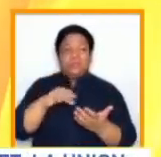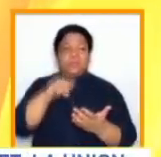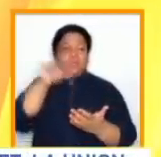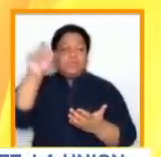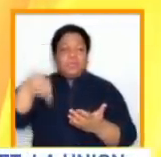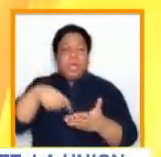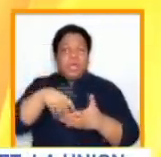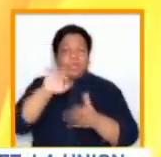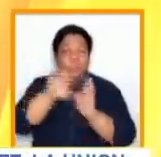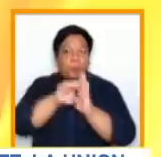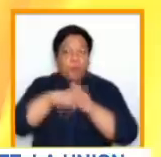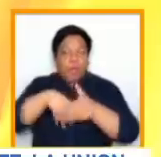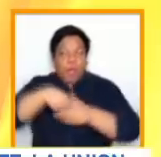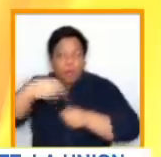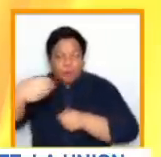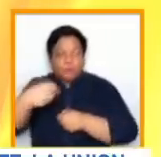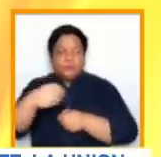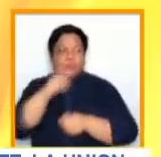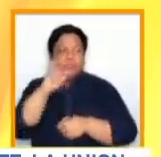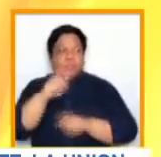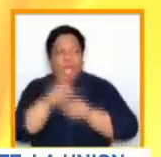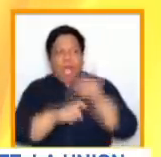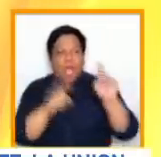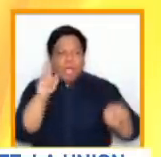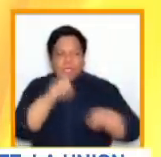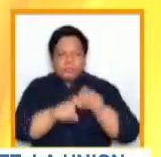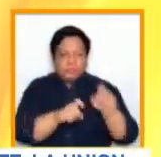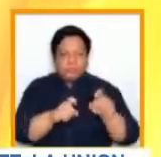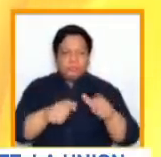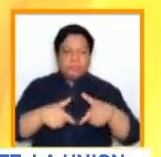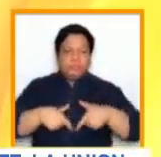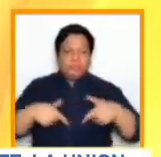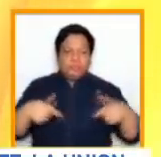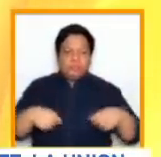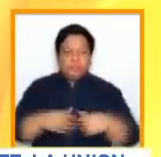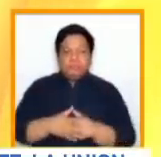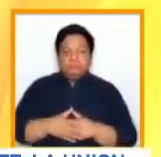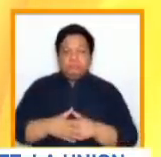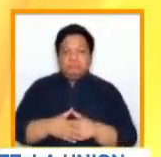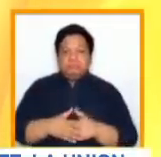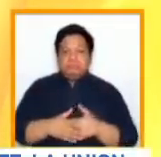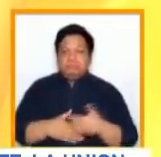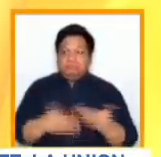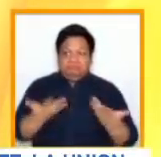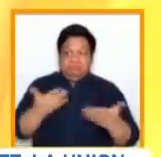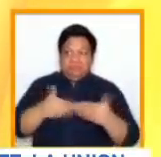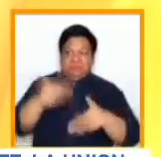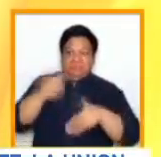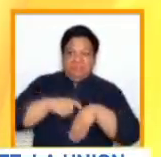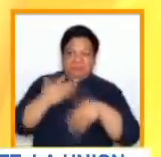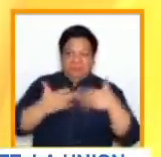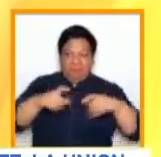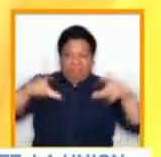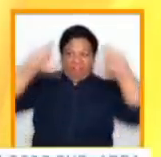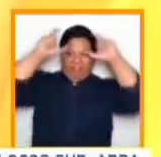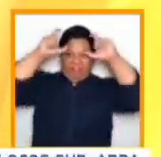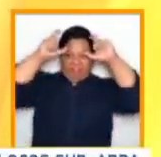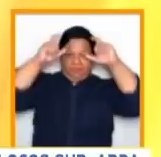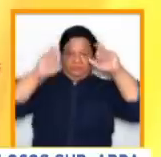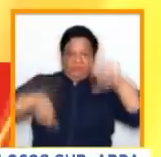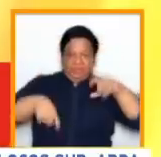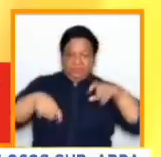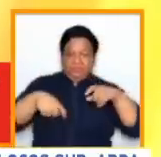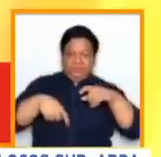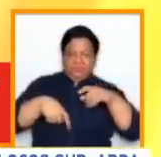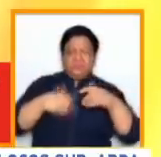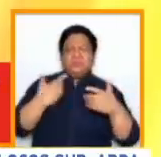hindi. Ang sa akin naman, baka naman sa susunod, ipapaskil na yan sa ating noo. Diba? Parang kailangan na may option tayo,